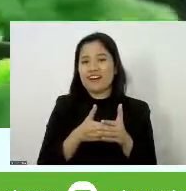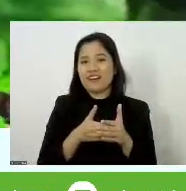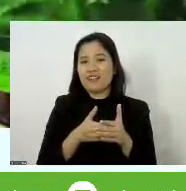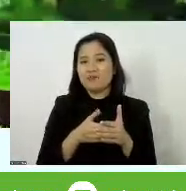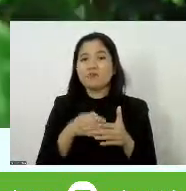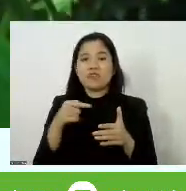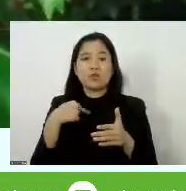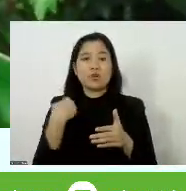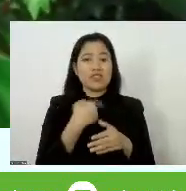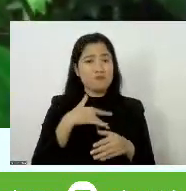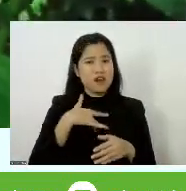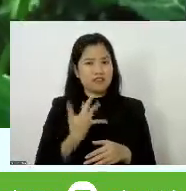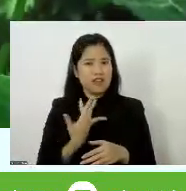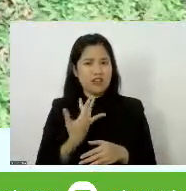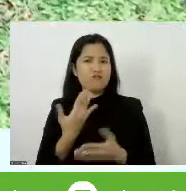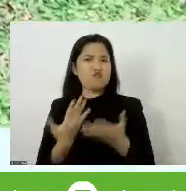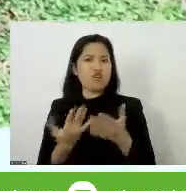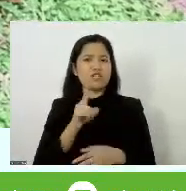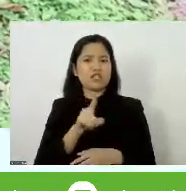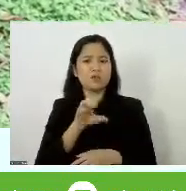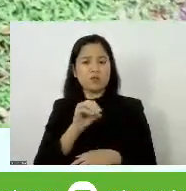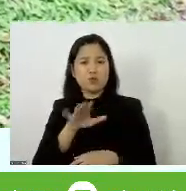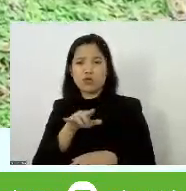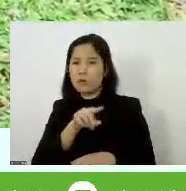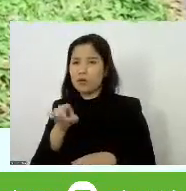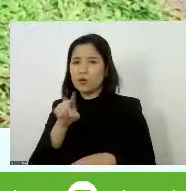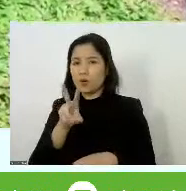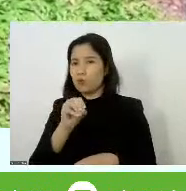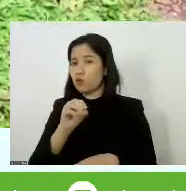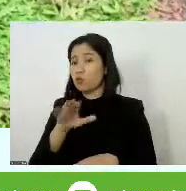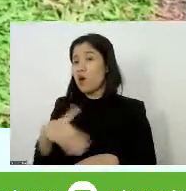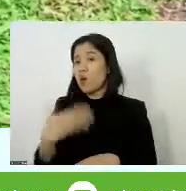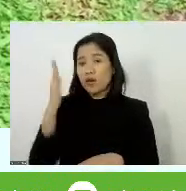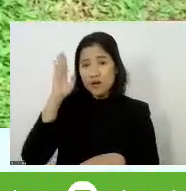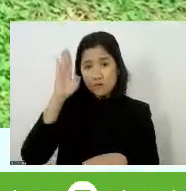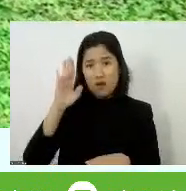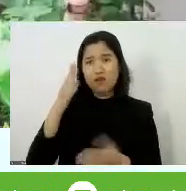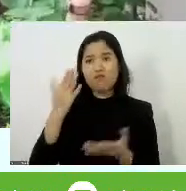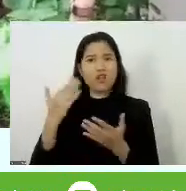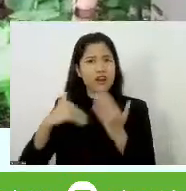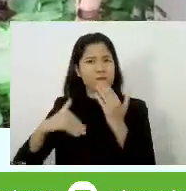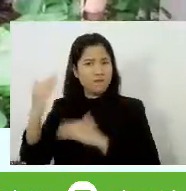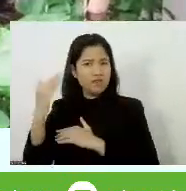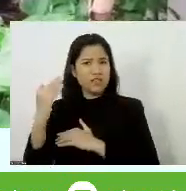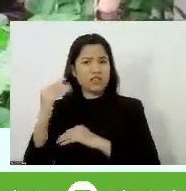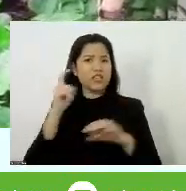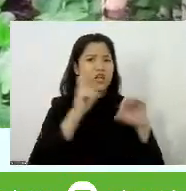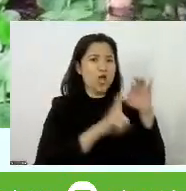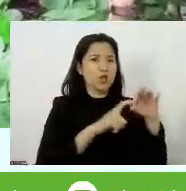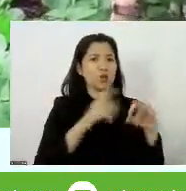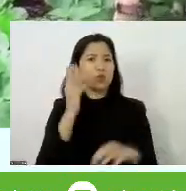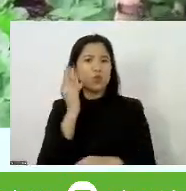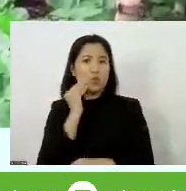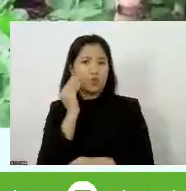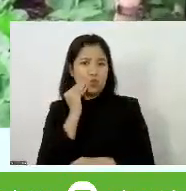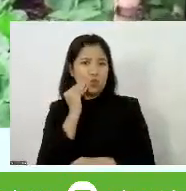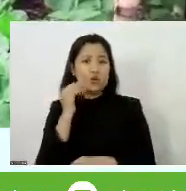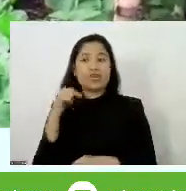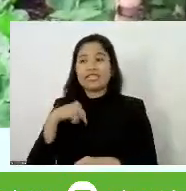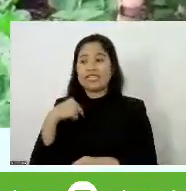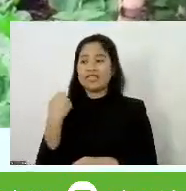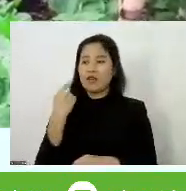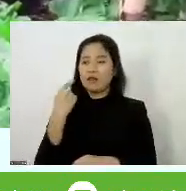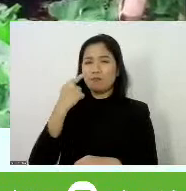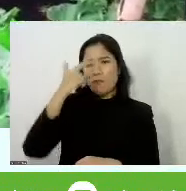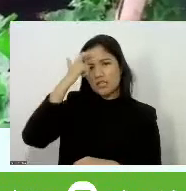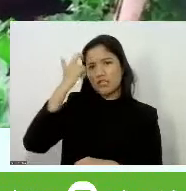kita rasakan mungkin 1020 tahun kedepan atau lebih enak tahu tergantung usia kita dan lewat berkebun itu aku belajar soalnya